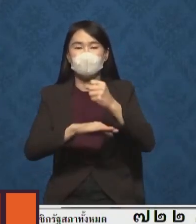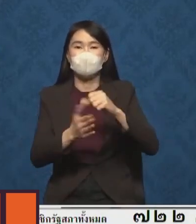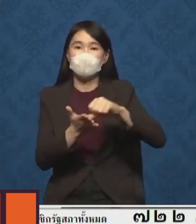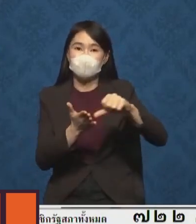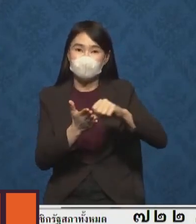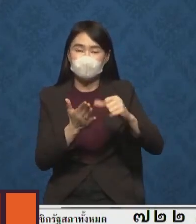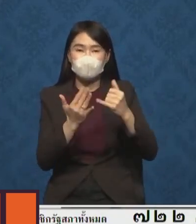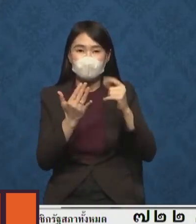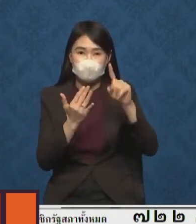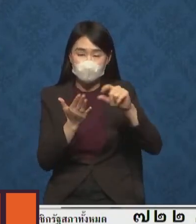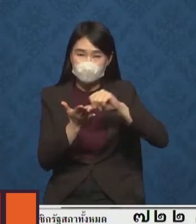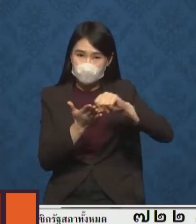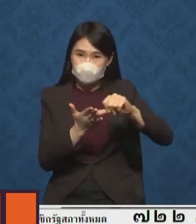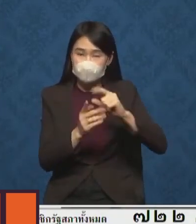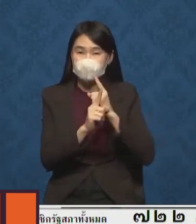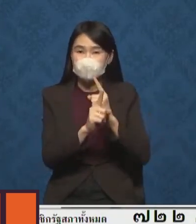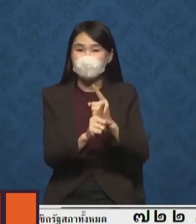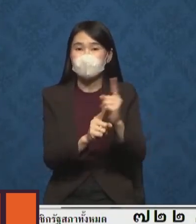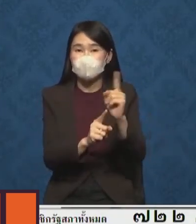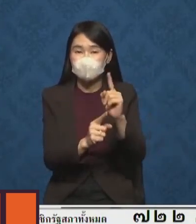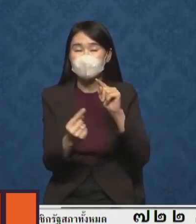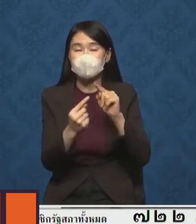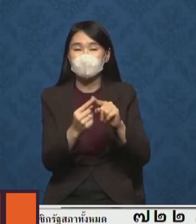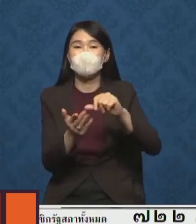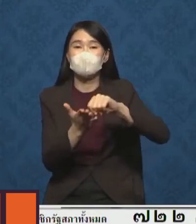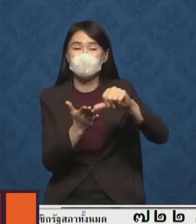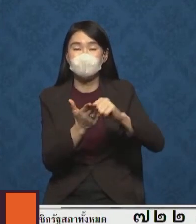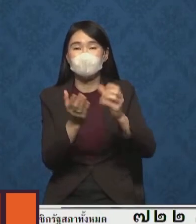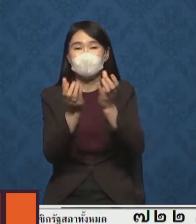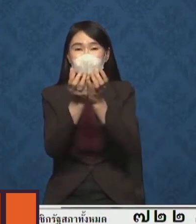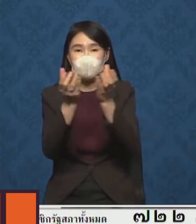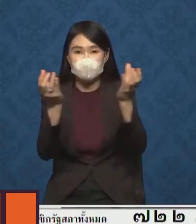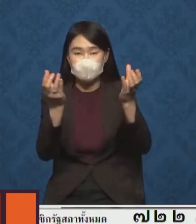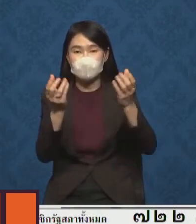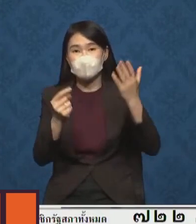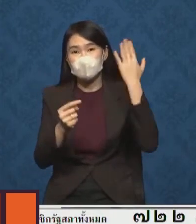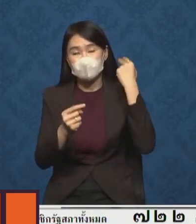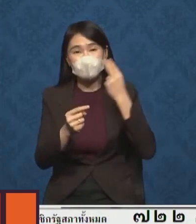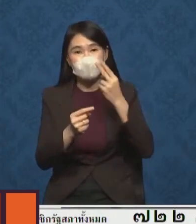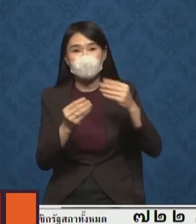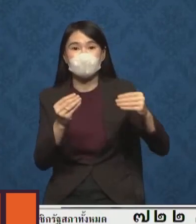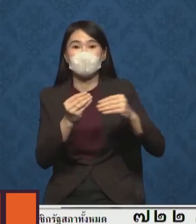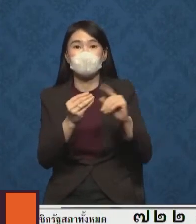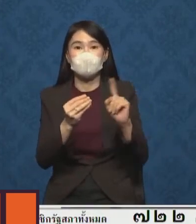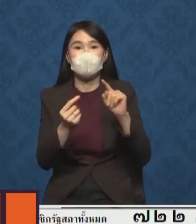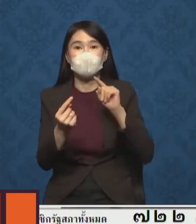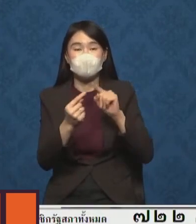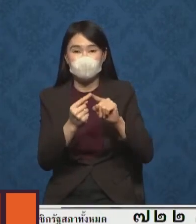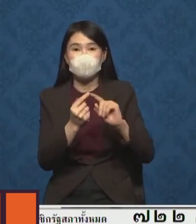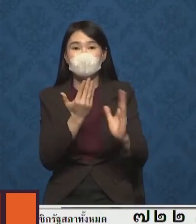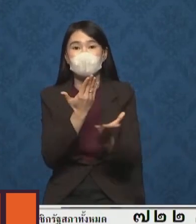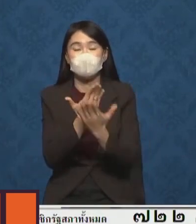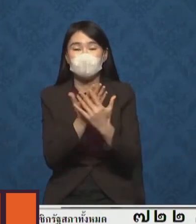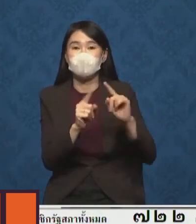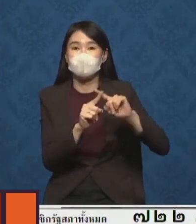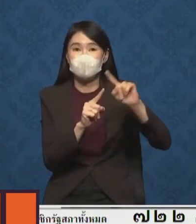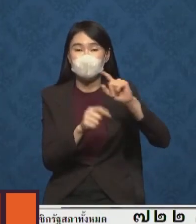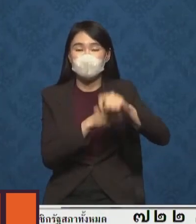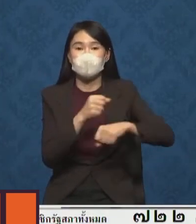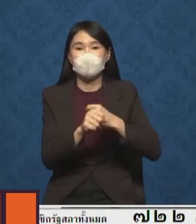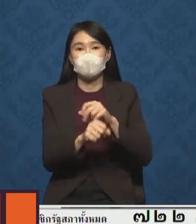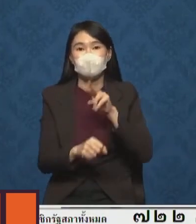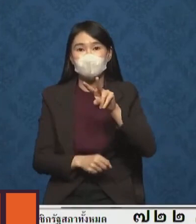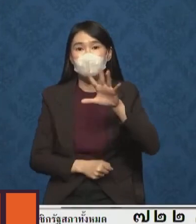จะต้องแก้ตามการแก้ไขรัฐธรรมนูลแก้ไขเพิ่มเติมฉบับที่ 1ในปี 26